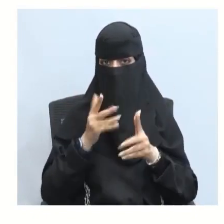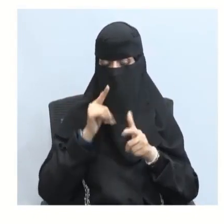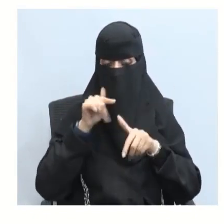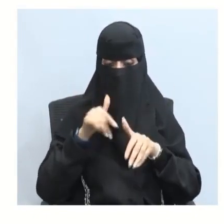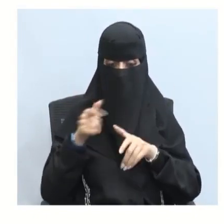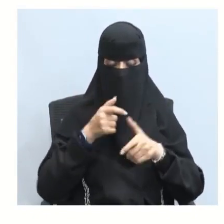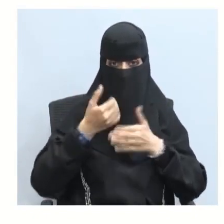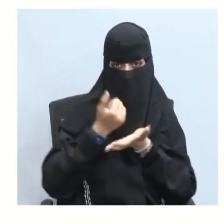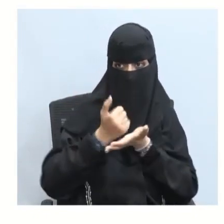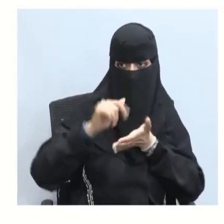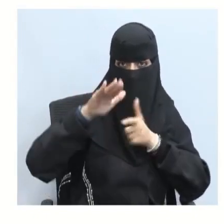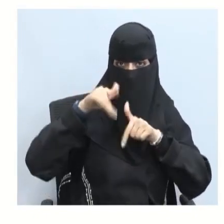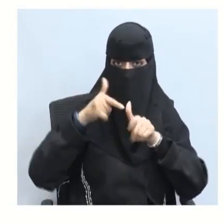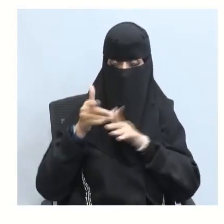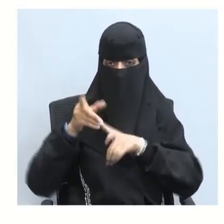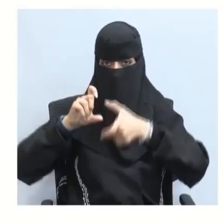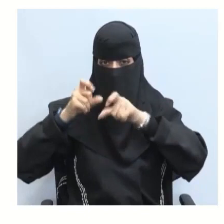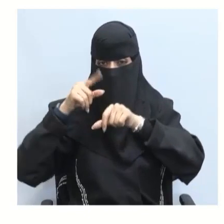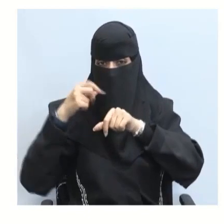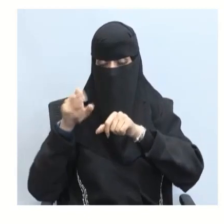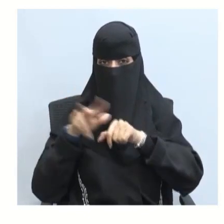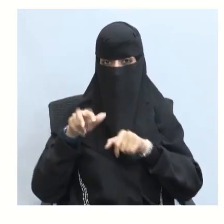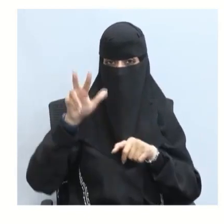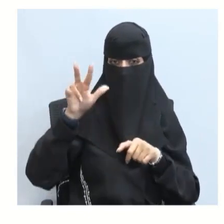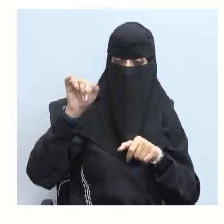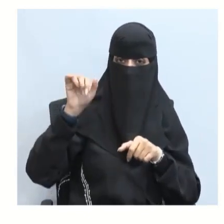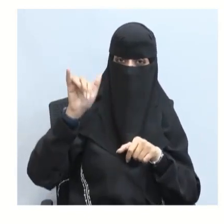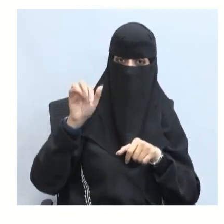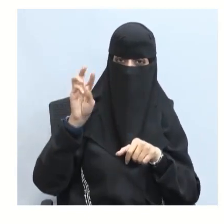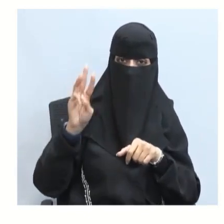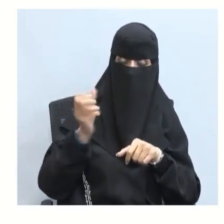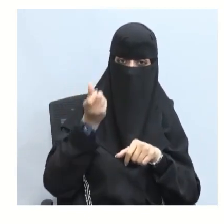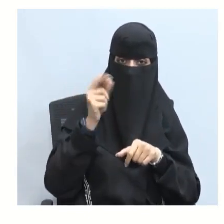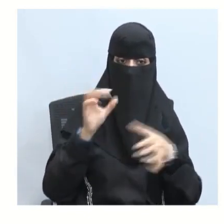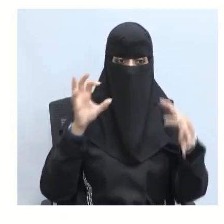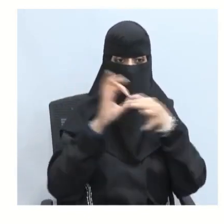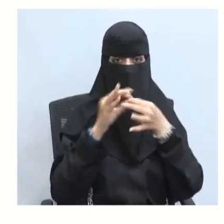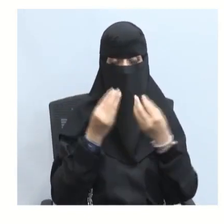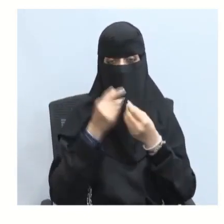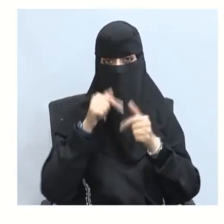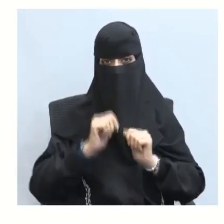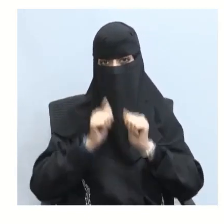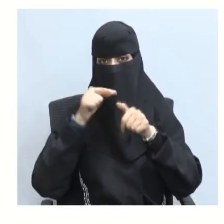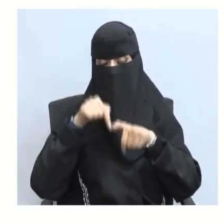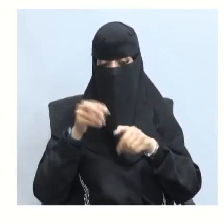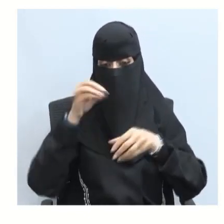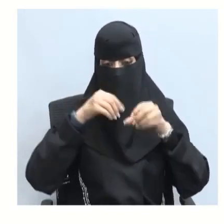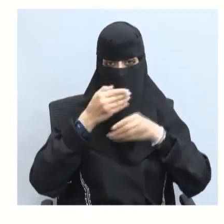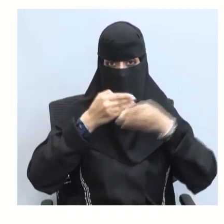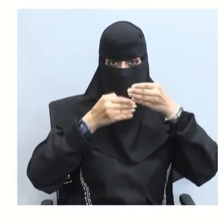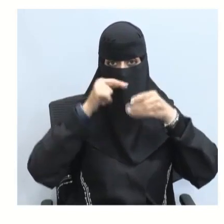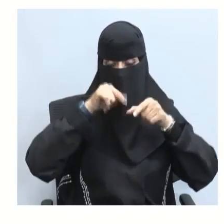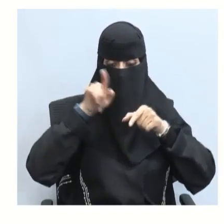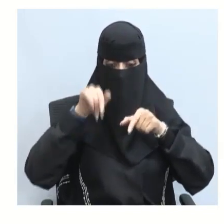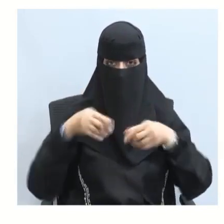عندما ازيل ذره هيدروجين من مركبين من الميثان ثم اقوم بوصله ما معا بمعنى انني ساقوم بوضع مركبين من